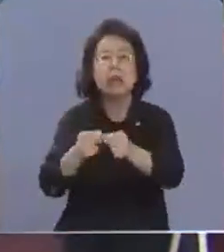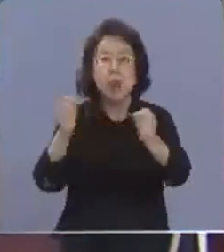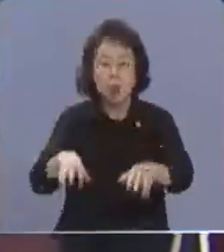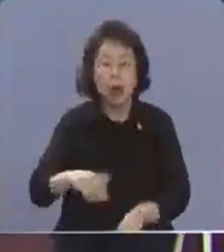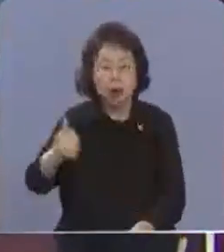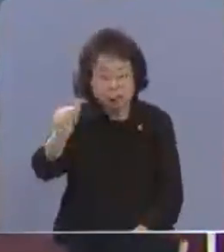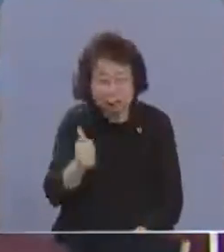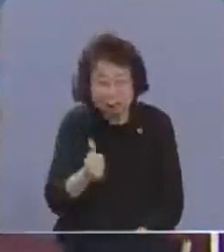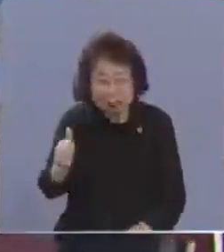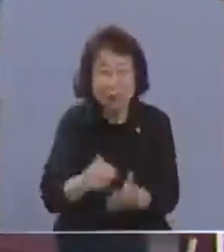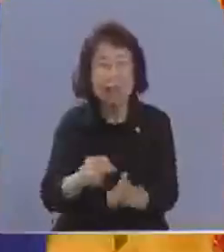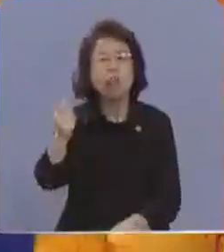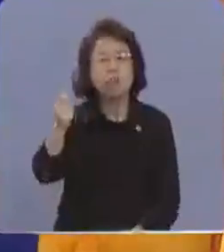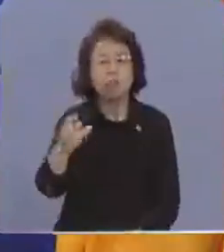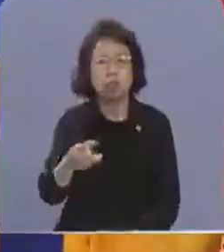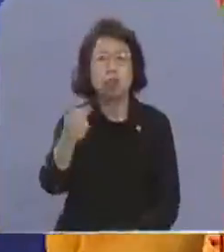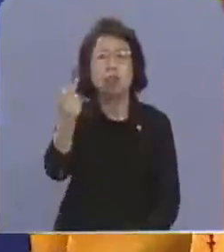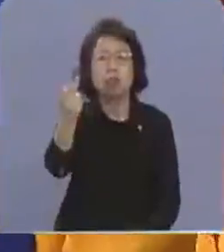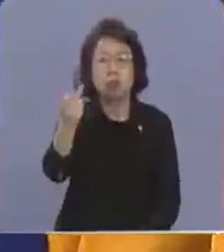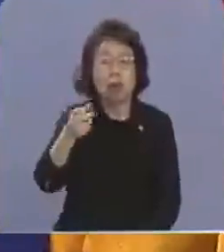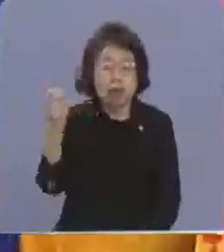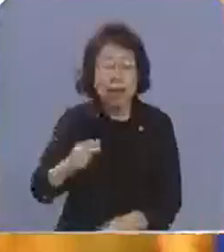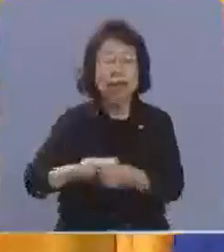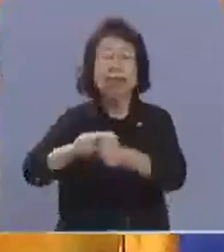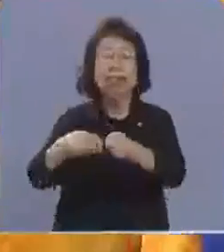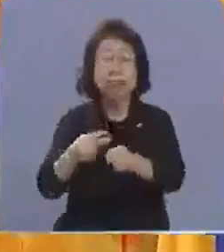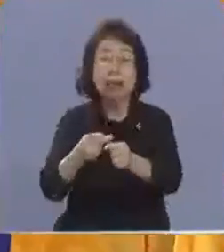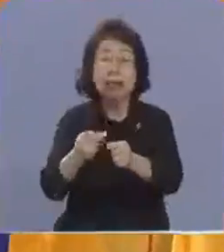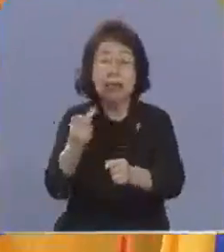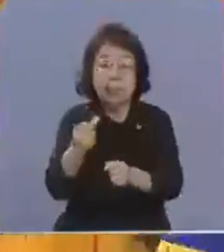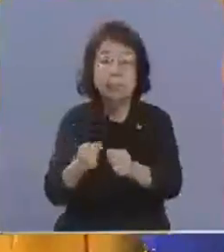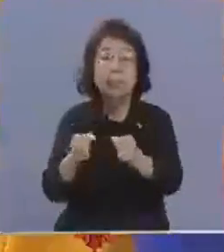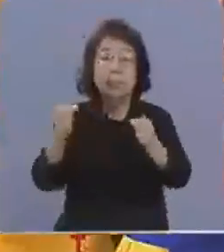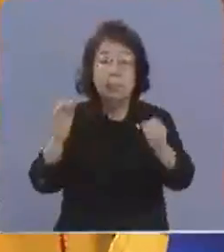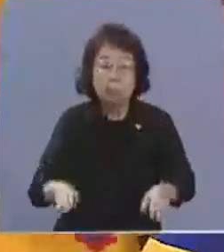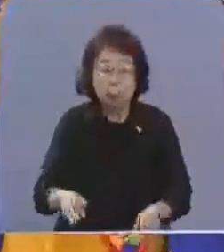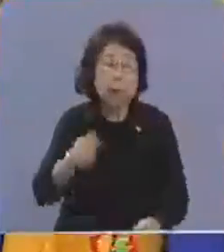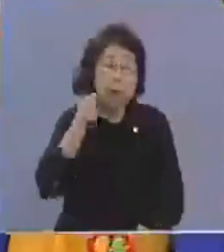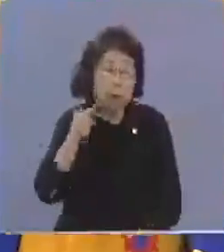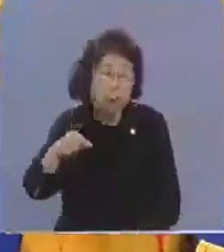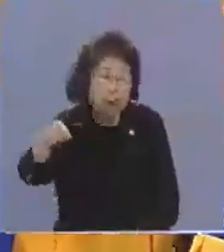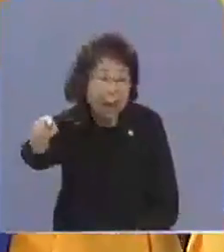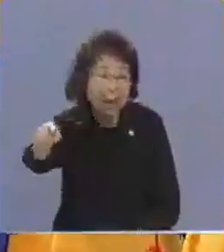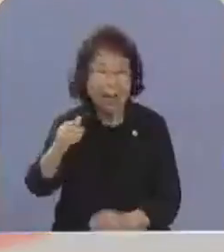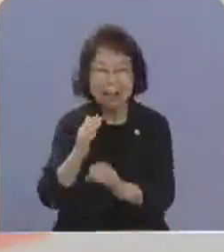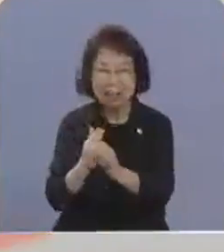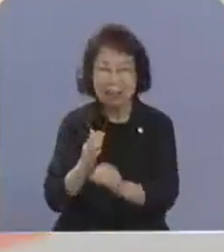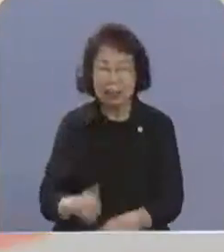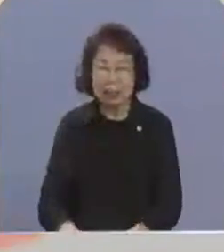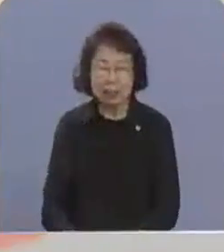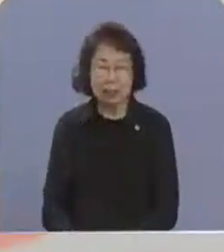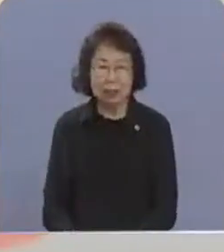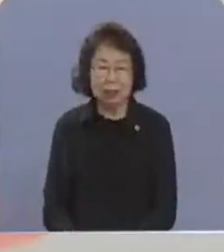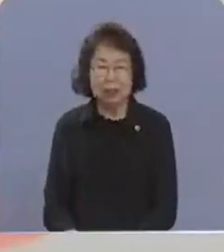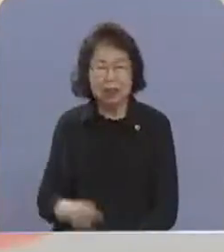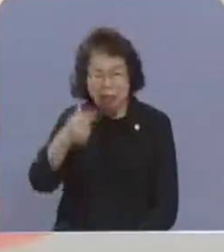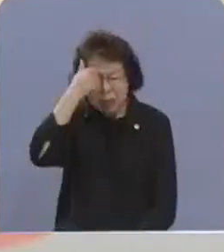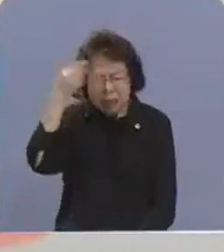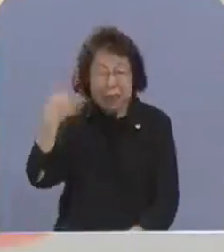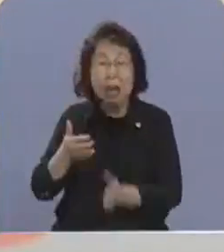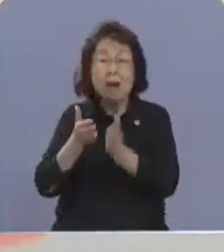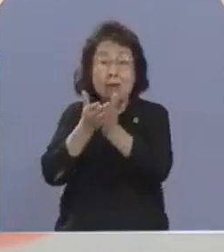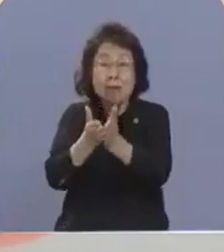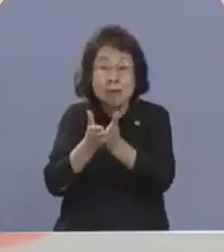일본을 오간 이후 다시 212년 만에 대한해협을 건너 일본으로 향합니다.